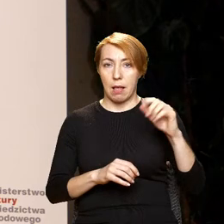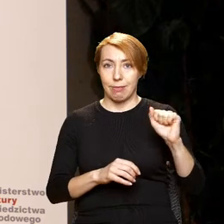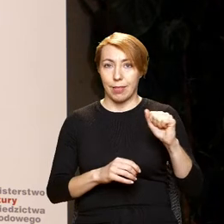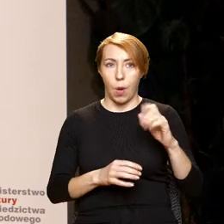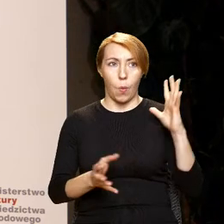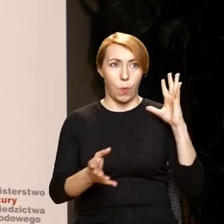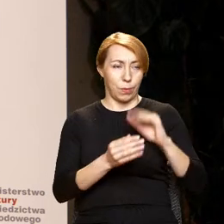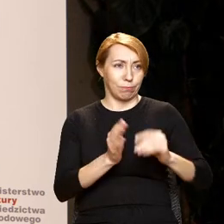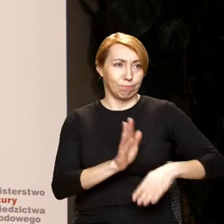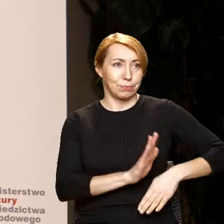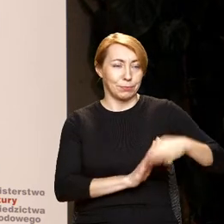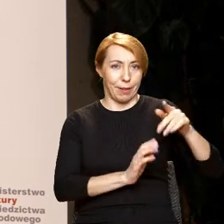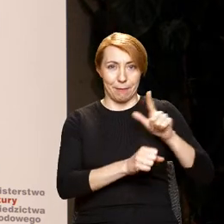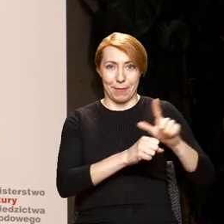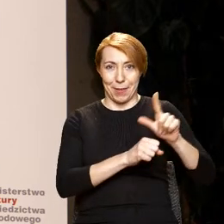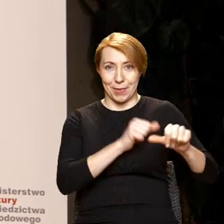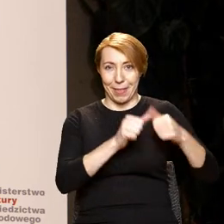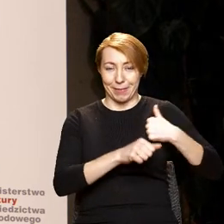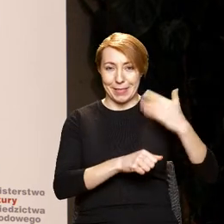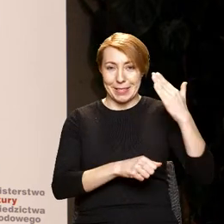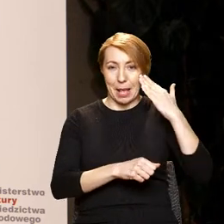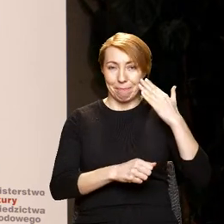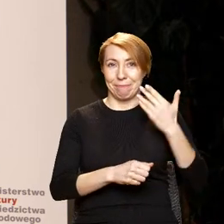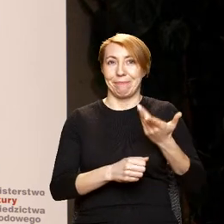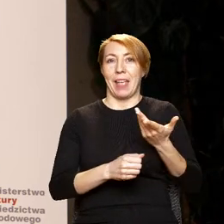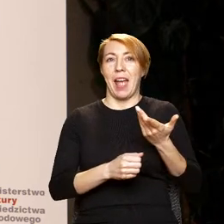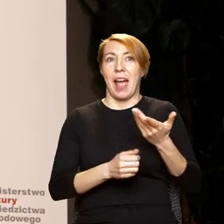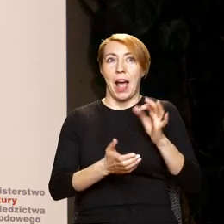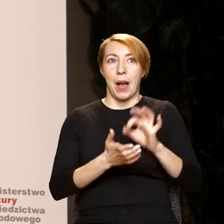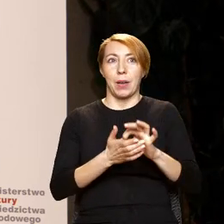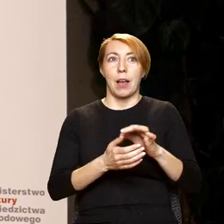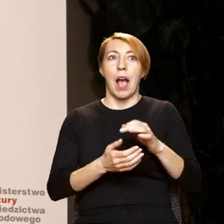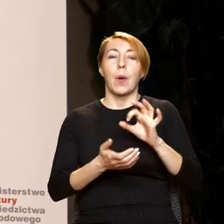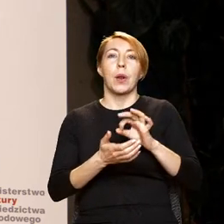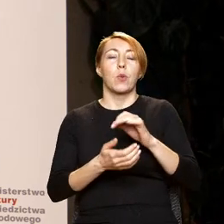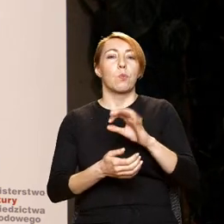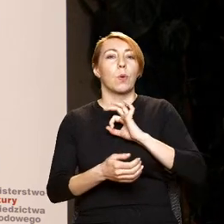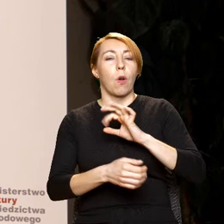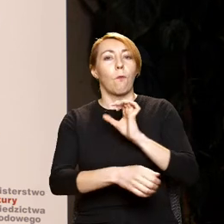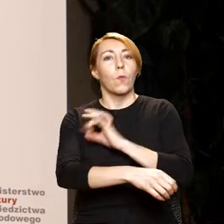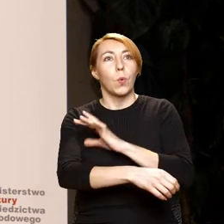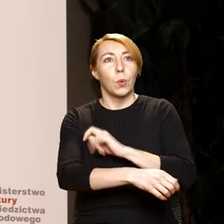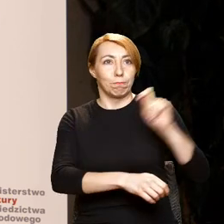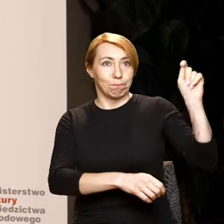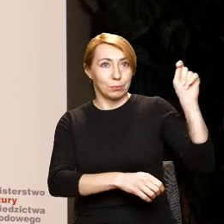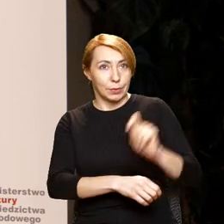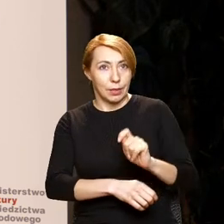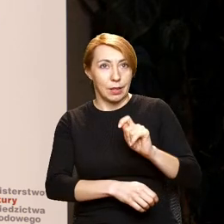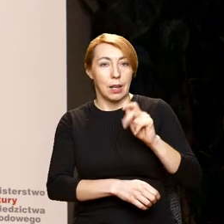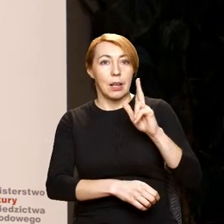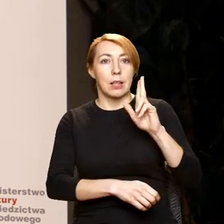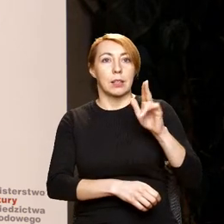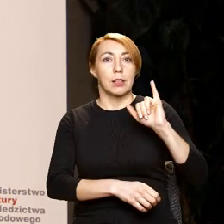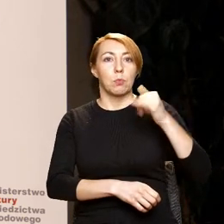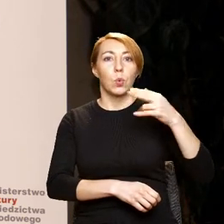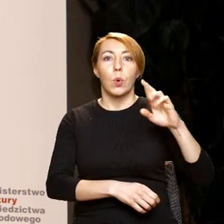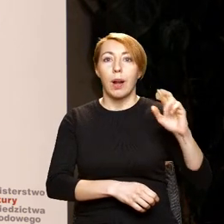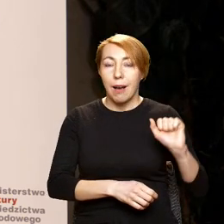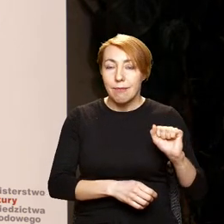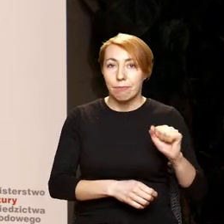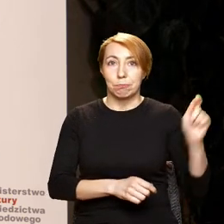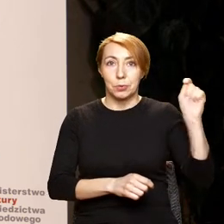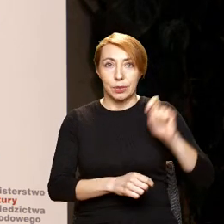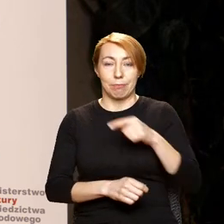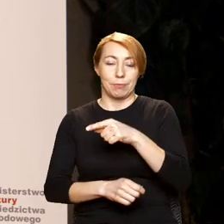od 12 roku życia, kiedy po raz pierwszy przyjechał mój wuj Kazuyasu Kimura do Polski. I